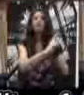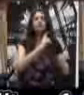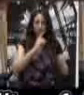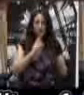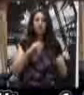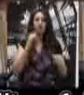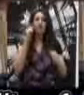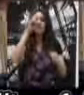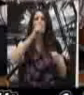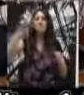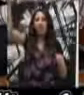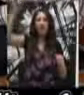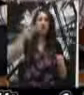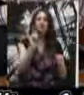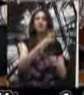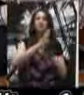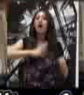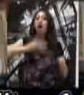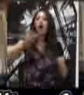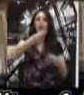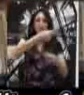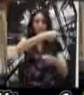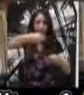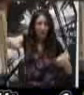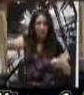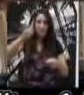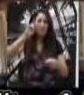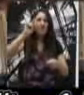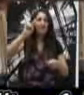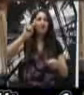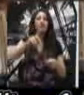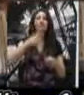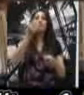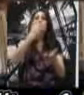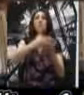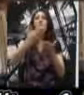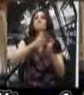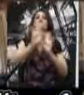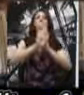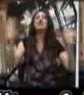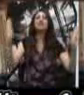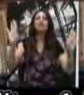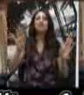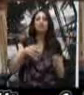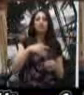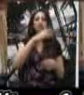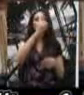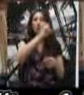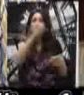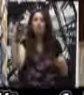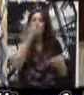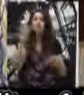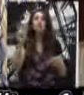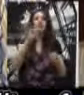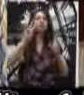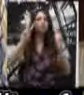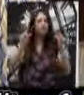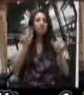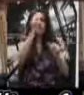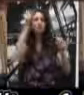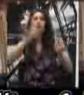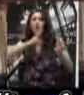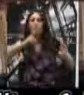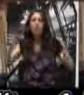بيلف عندنا في البلد. بيقولوا اللي إيه؟ عاوز من غير مقدمه ياخد الحاجه وكل شهر يدفع اللي معايا. تمام،